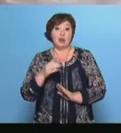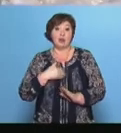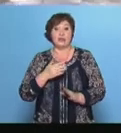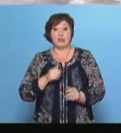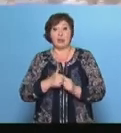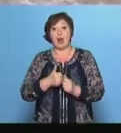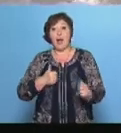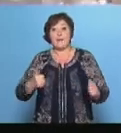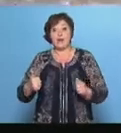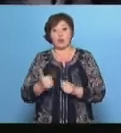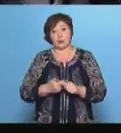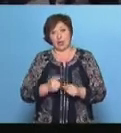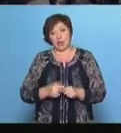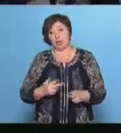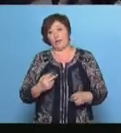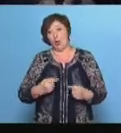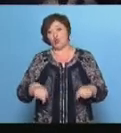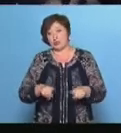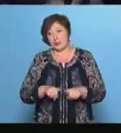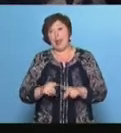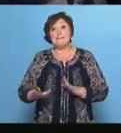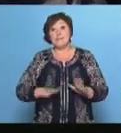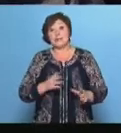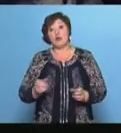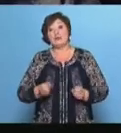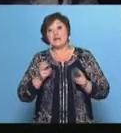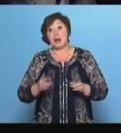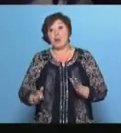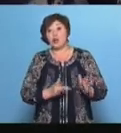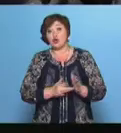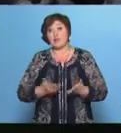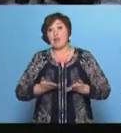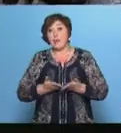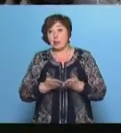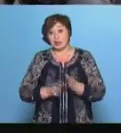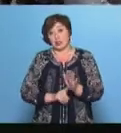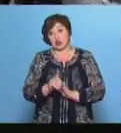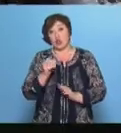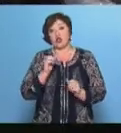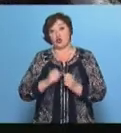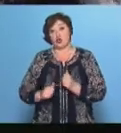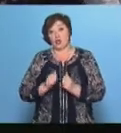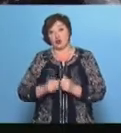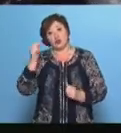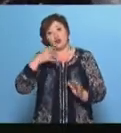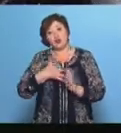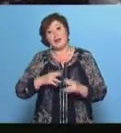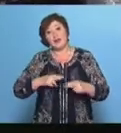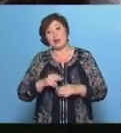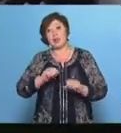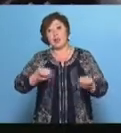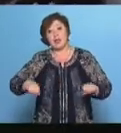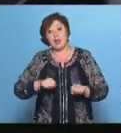был обнос этого препятствия. Подготовка к экстремальному путешествию на байдарках начинается еще на суше. Изучение техники гребли,